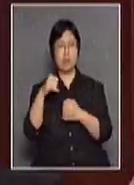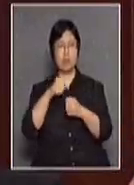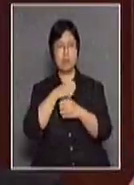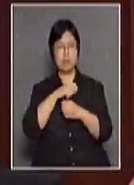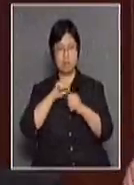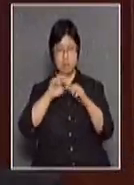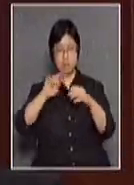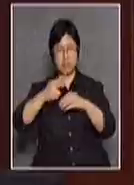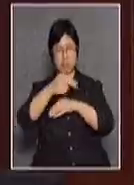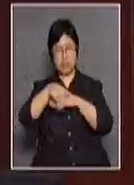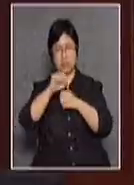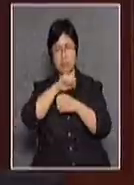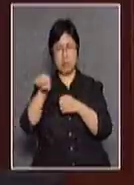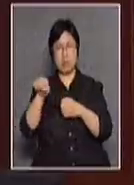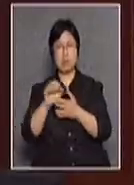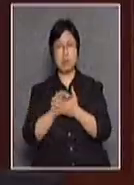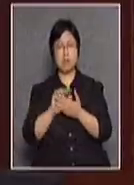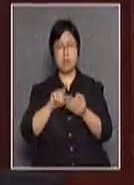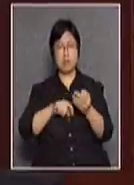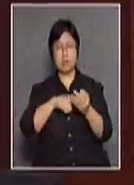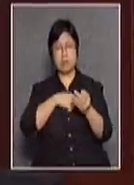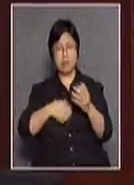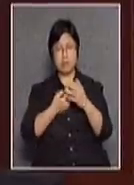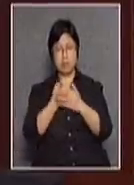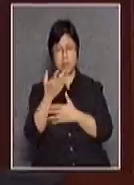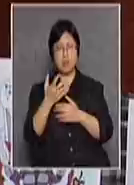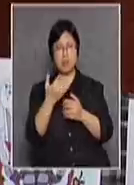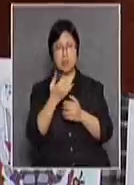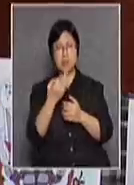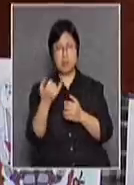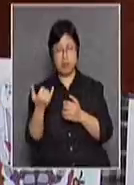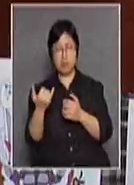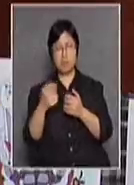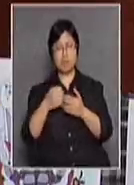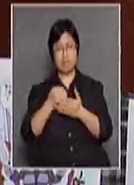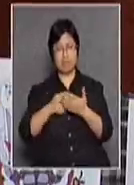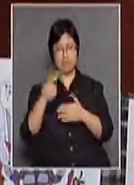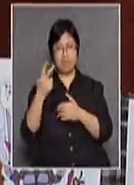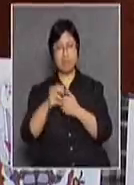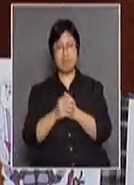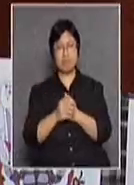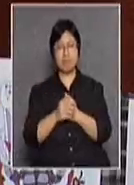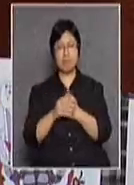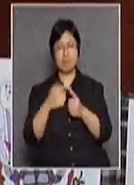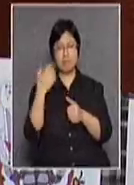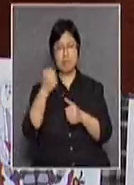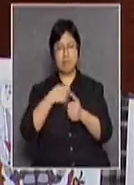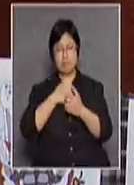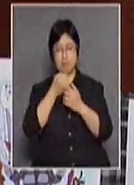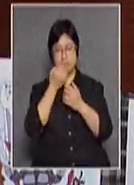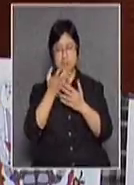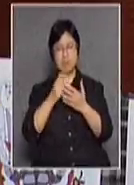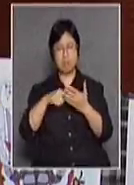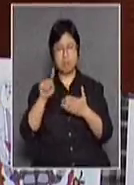案被否決。陳志全議員，請你動議第六百三十六項修正案。 主席，我動議通